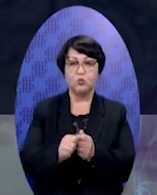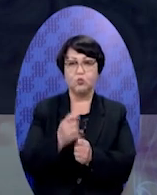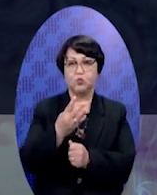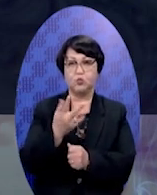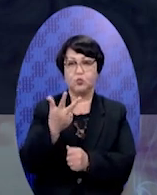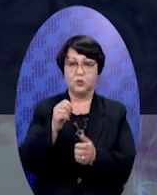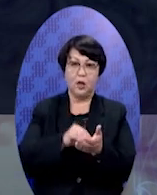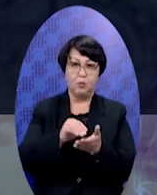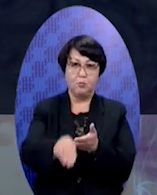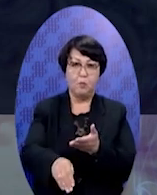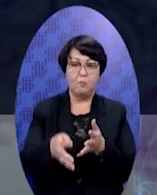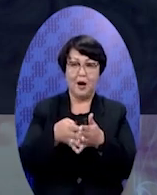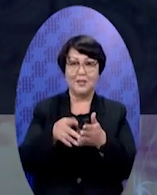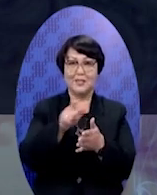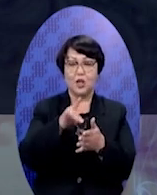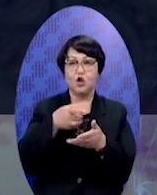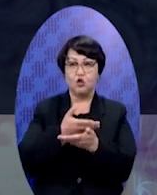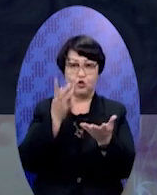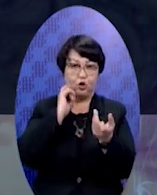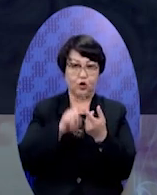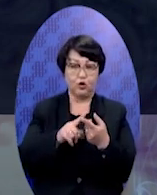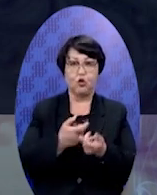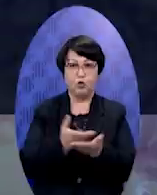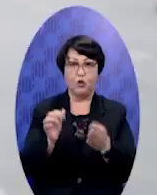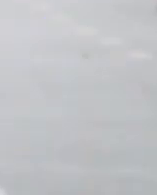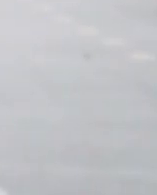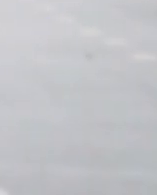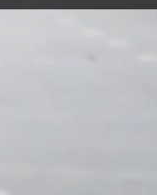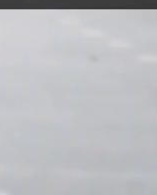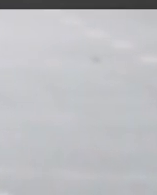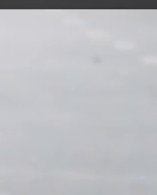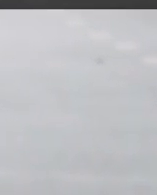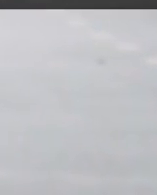төгрөгийн санхүүжилтийг ипотекийн зээлд олгохоор төлөвлөж байгаа маа.